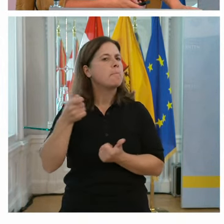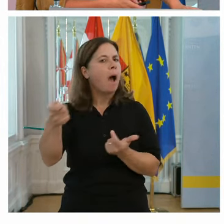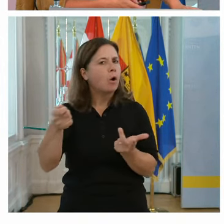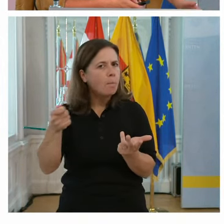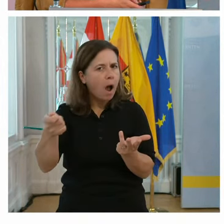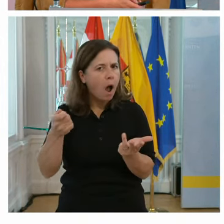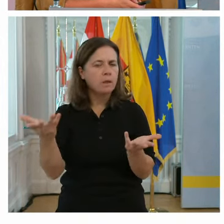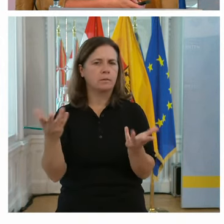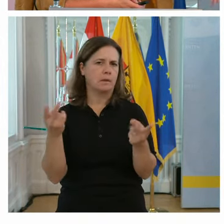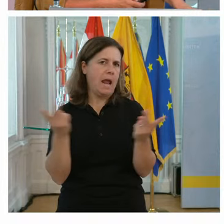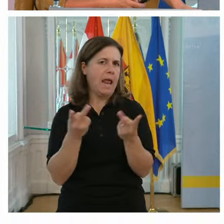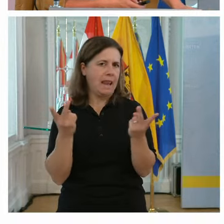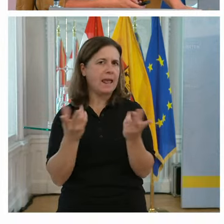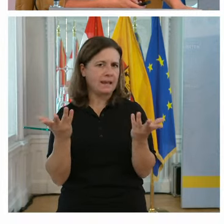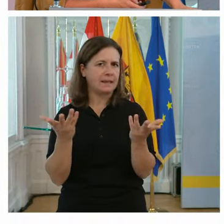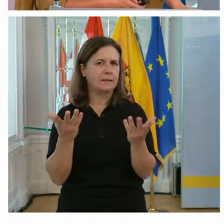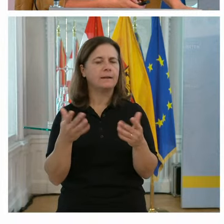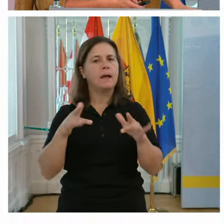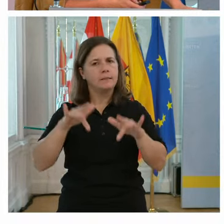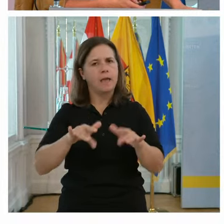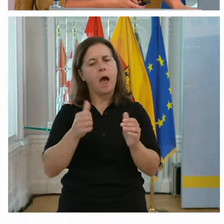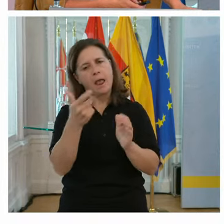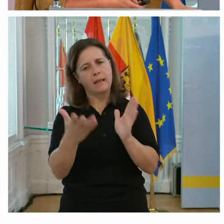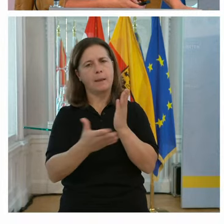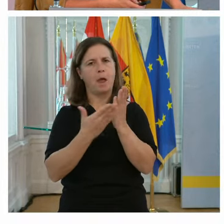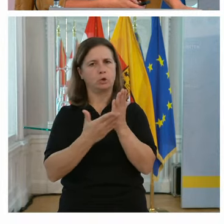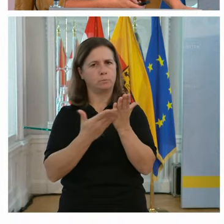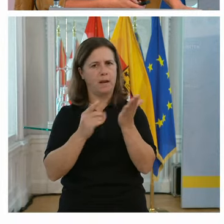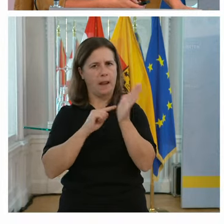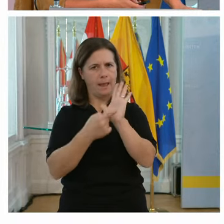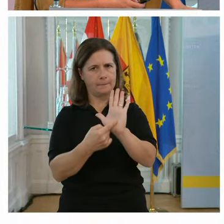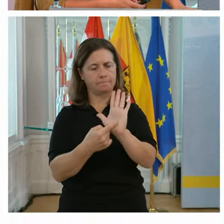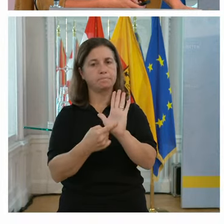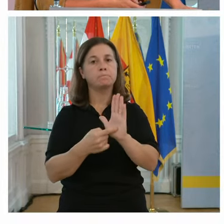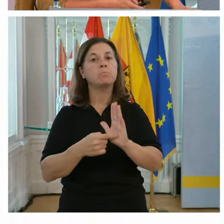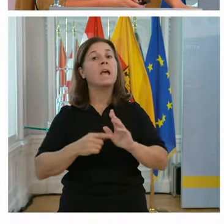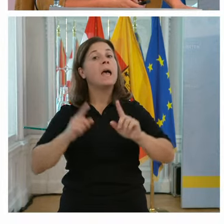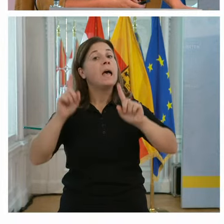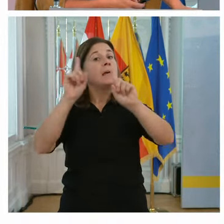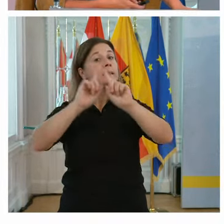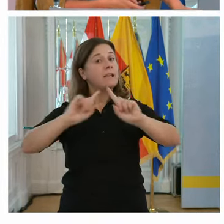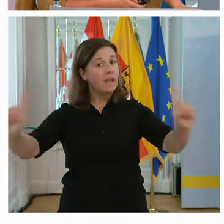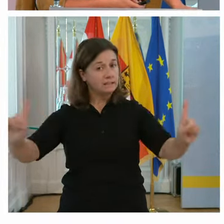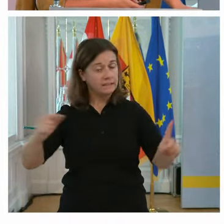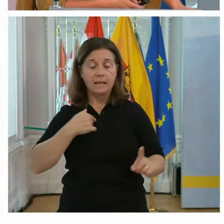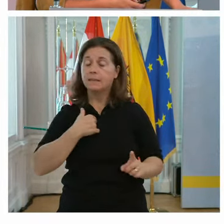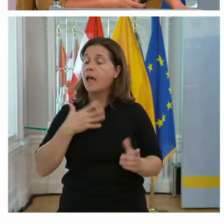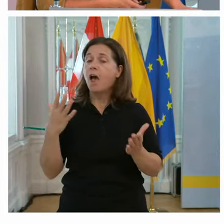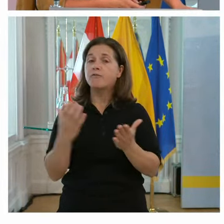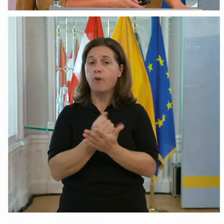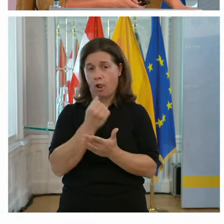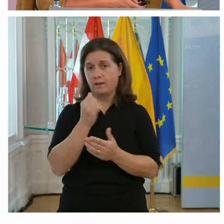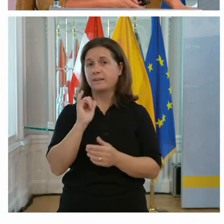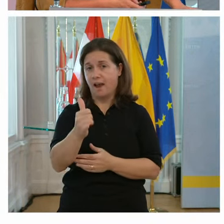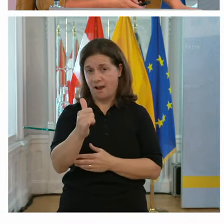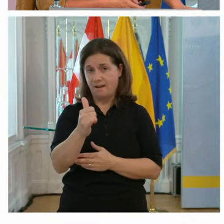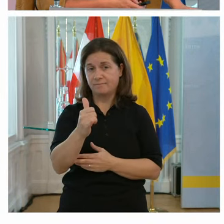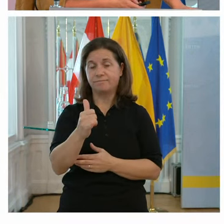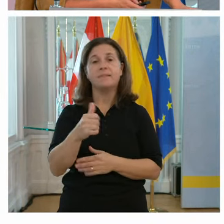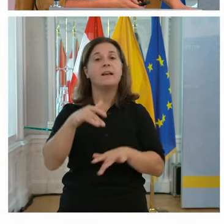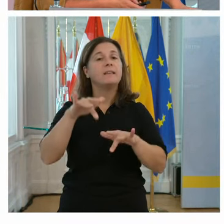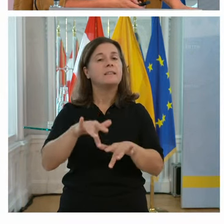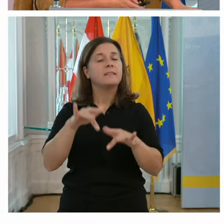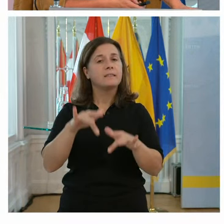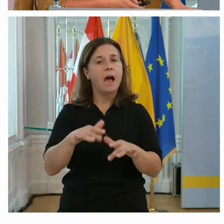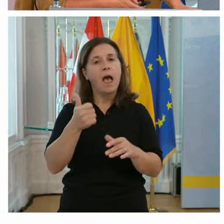oder Ähnliches. Und Sie sehen hier einige Beispiele. Diversität bei uns ein Erfolgsfaktor, ja. Da finden Sie